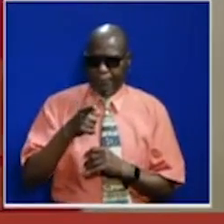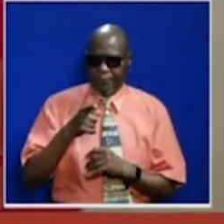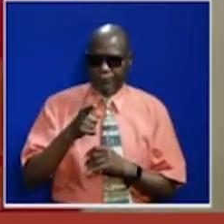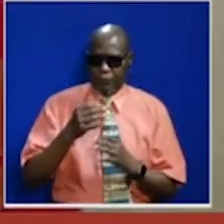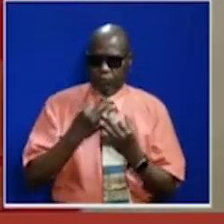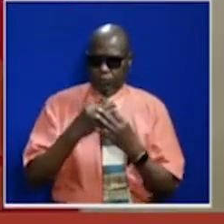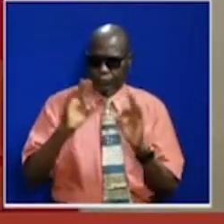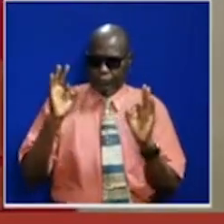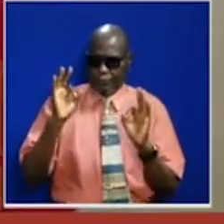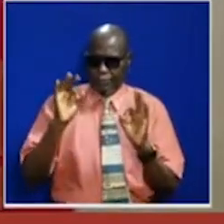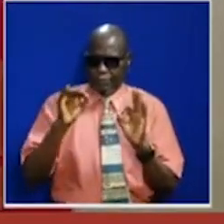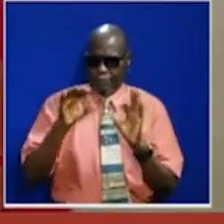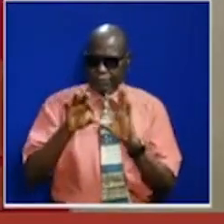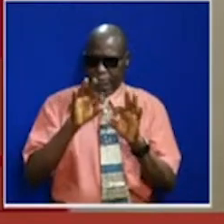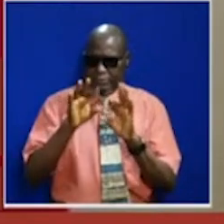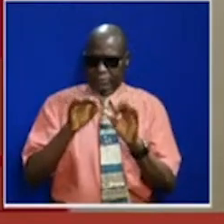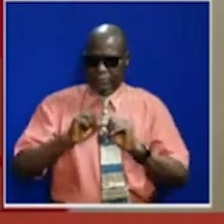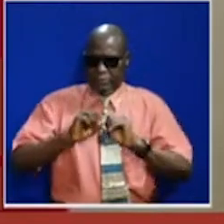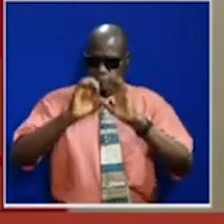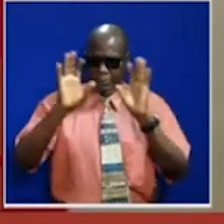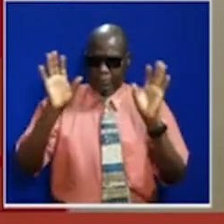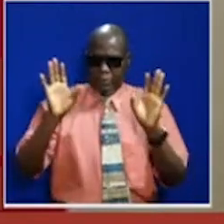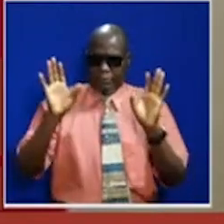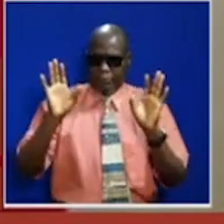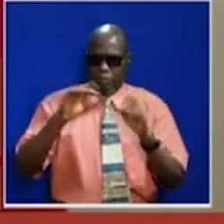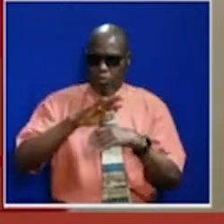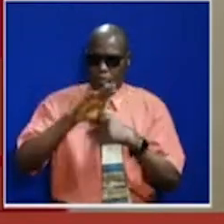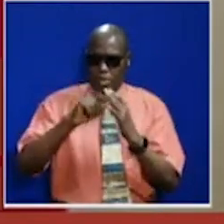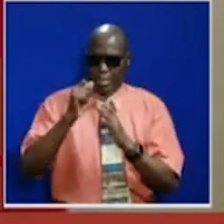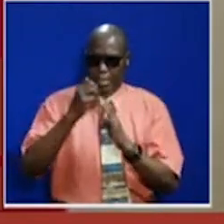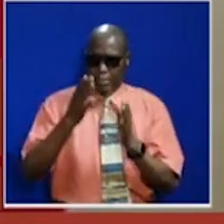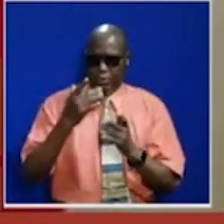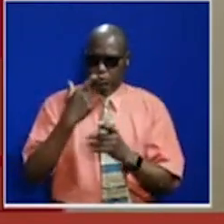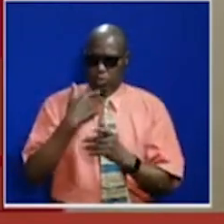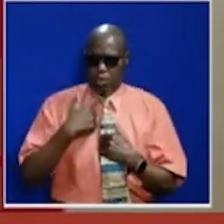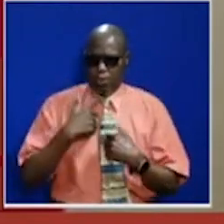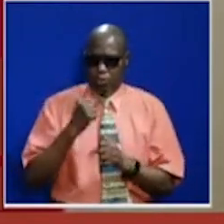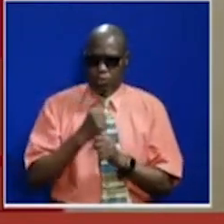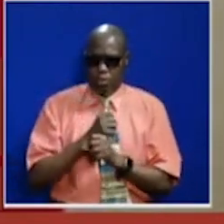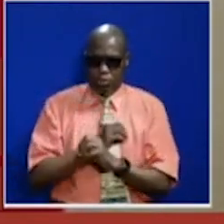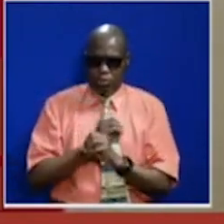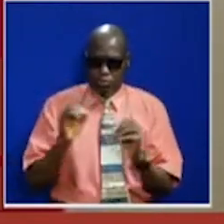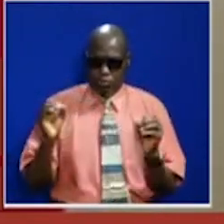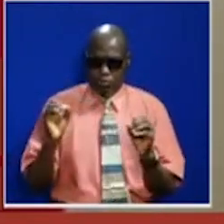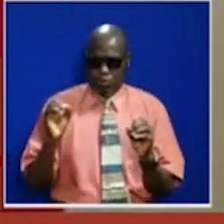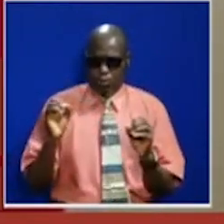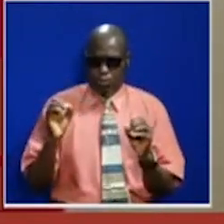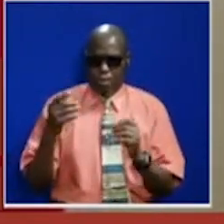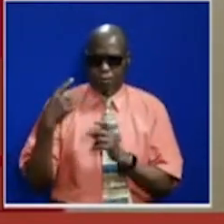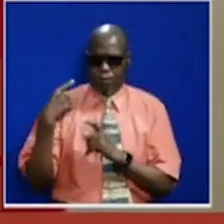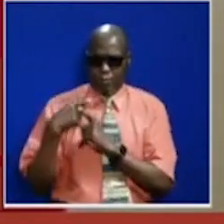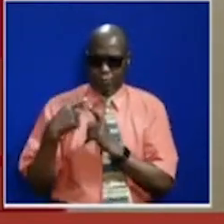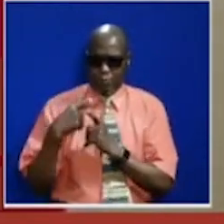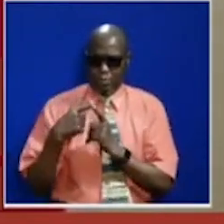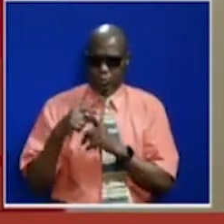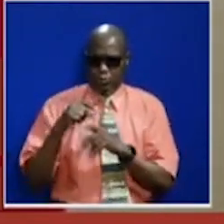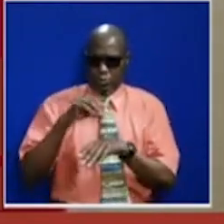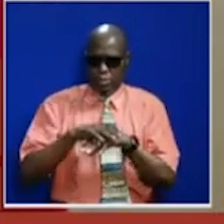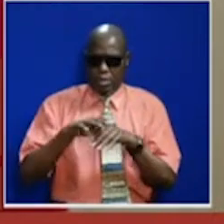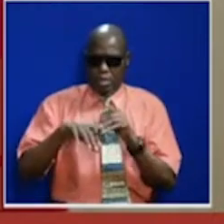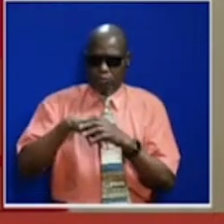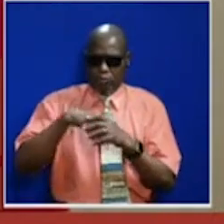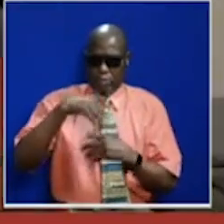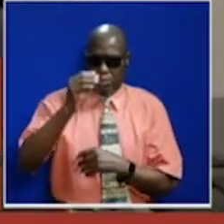na wazi na kutoa nafasi sawa kwa Wakenya wote wasio na kazi, waliohitimu na walio na ujuzi kupata kazi nje ya